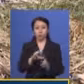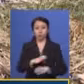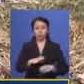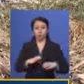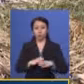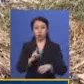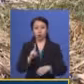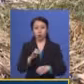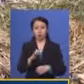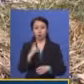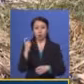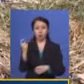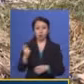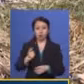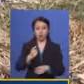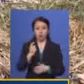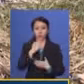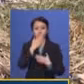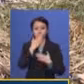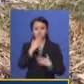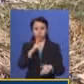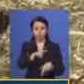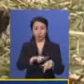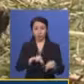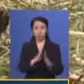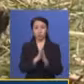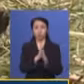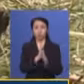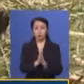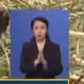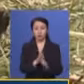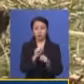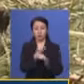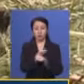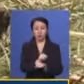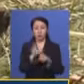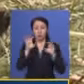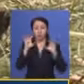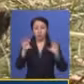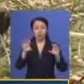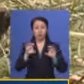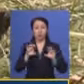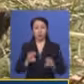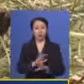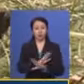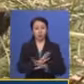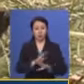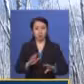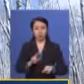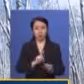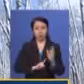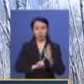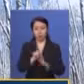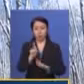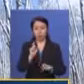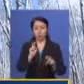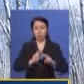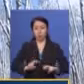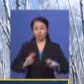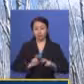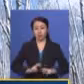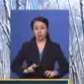отдела жилищно-коммунального хозяйства обратились в полицию с просьбой остановить незаконные действия. По данному делу начата проверка.